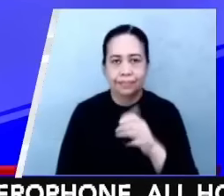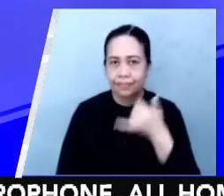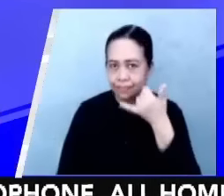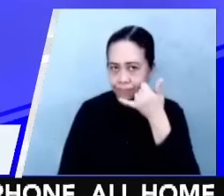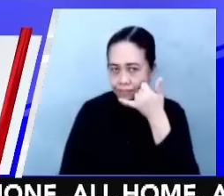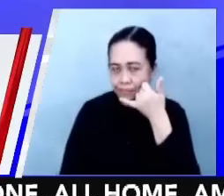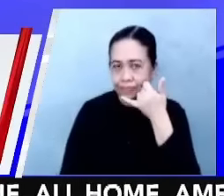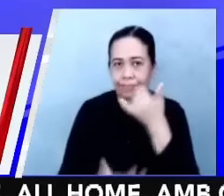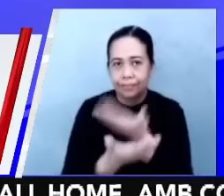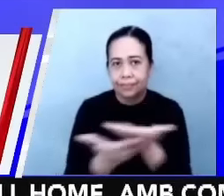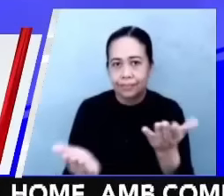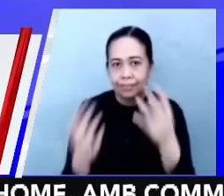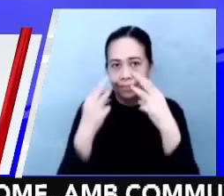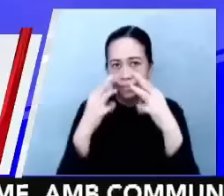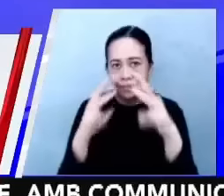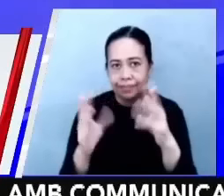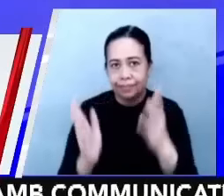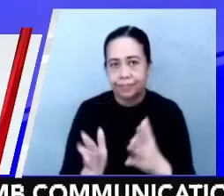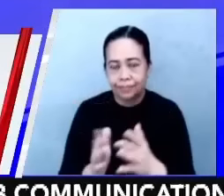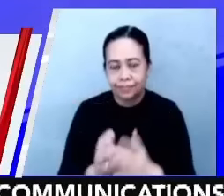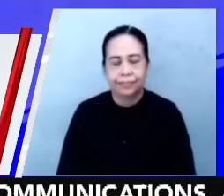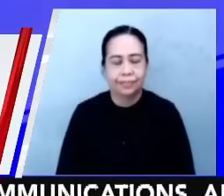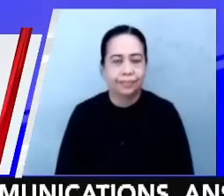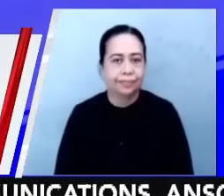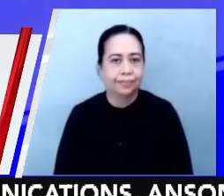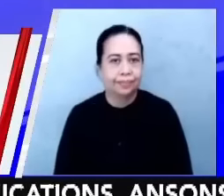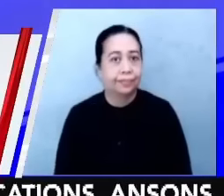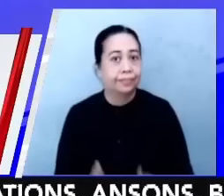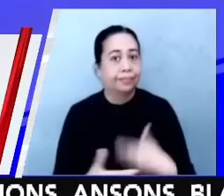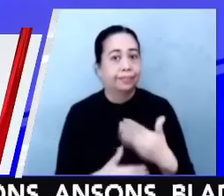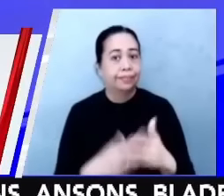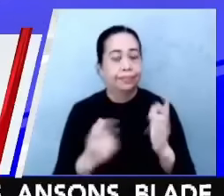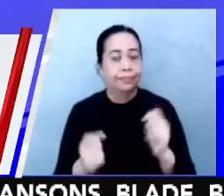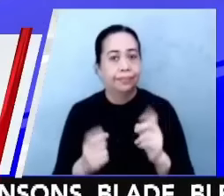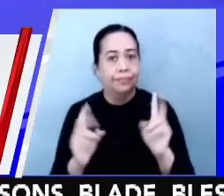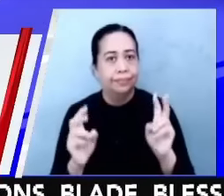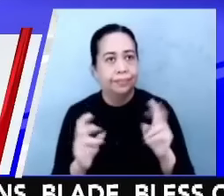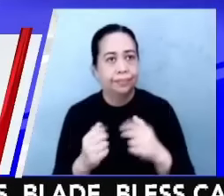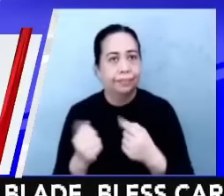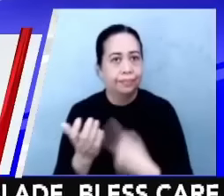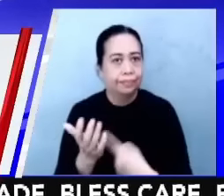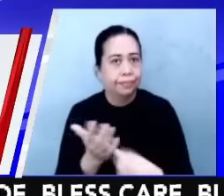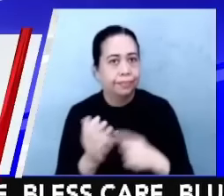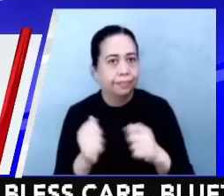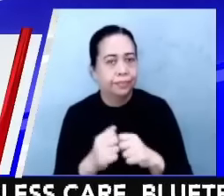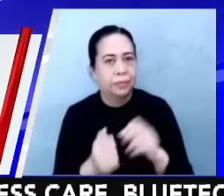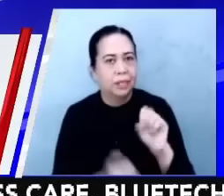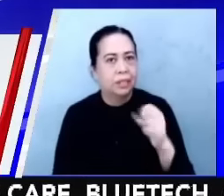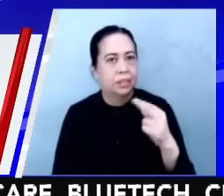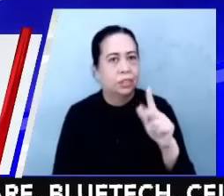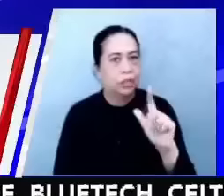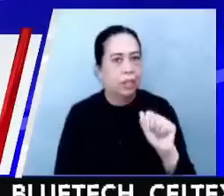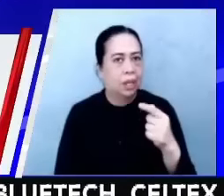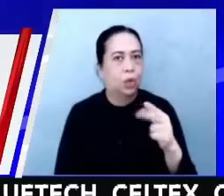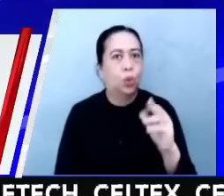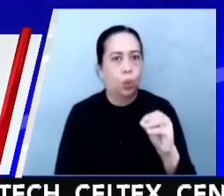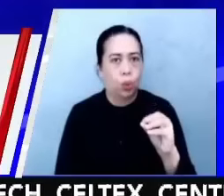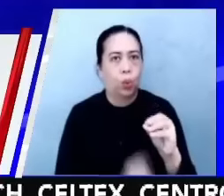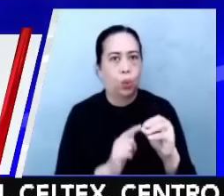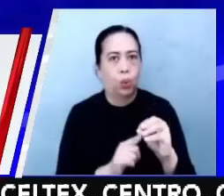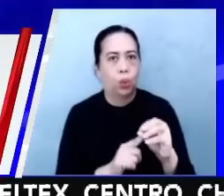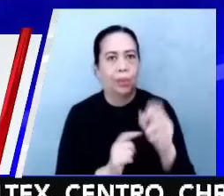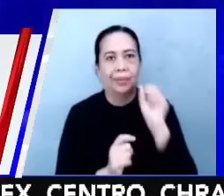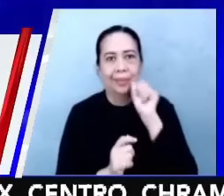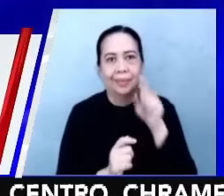lahat ng ating mga tagapakinig puntahan po natin itong naging testimonya ni shila guo Opo ah anong